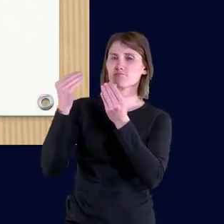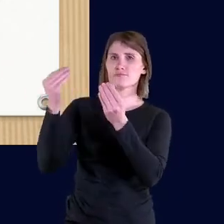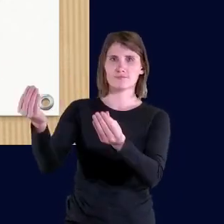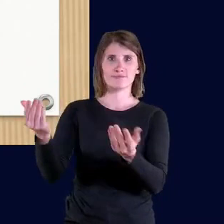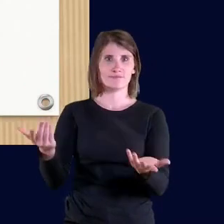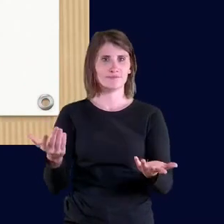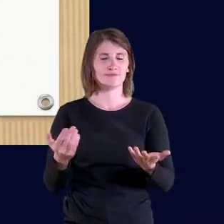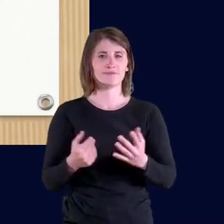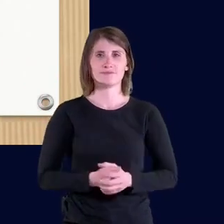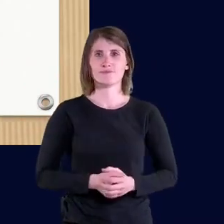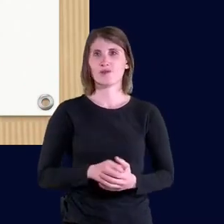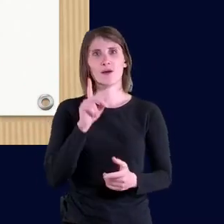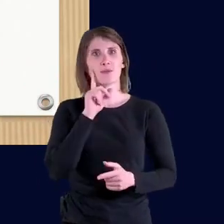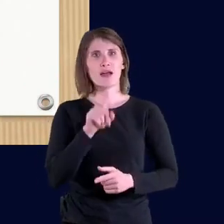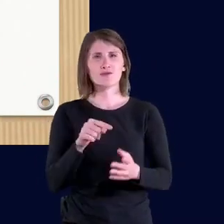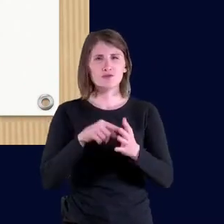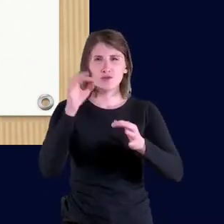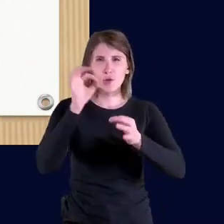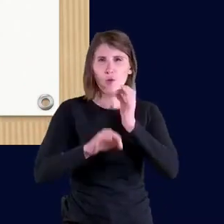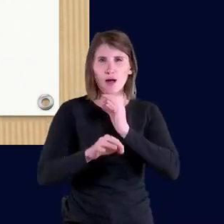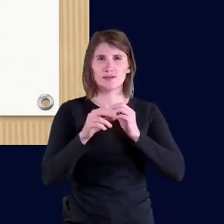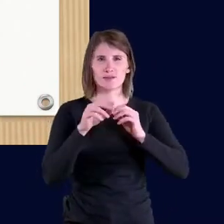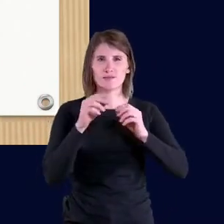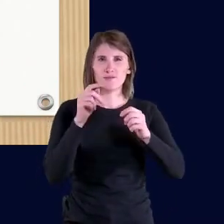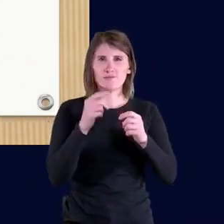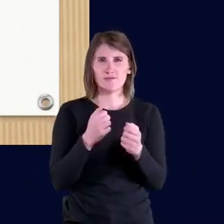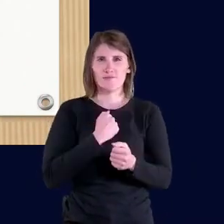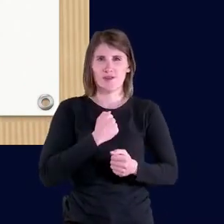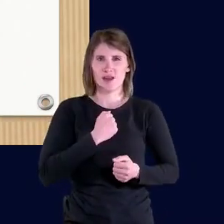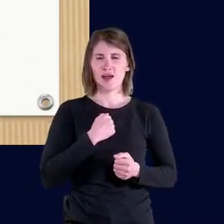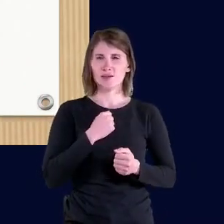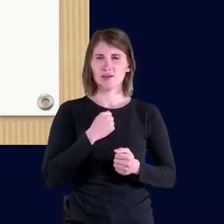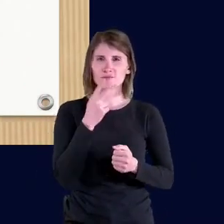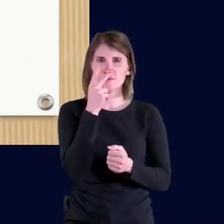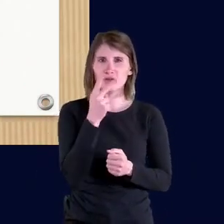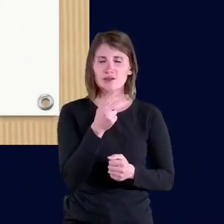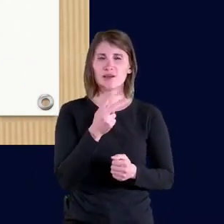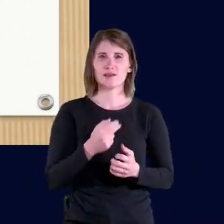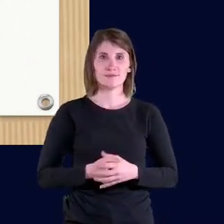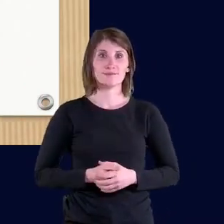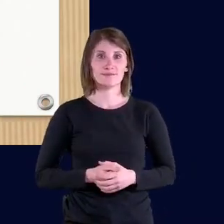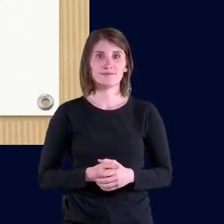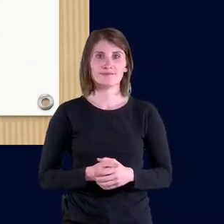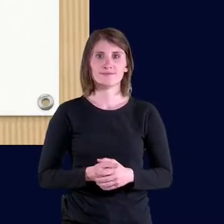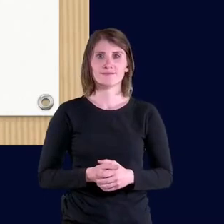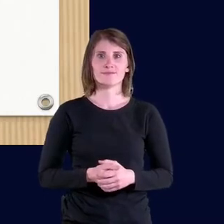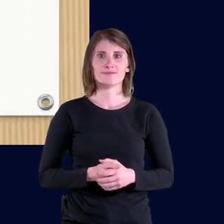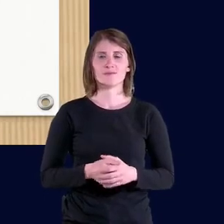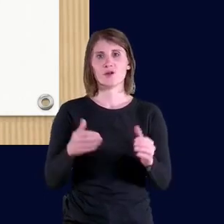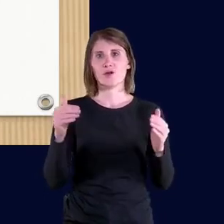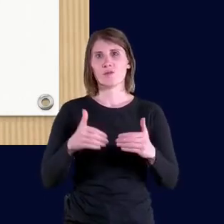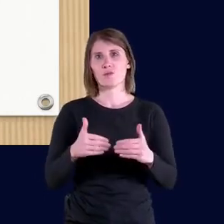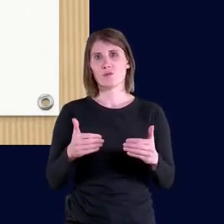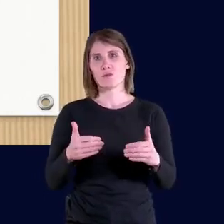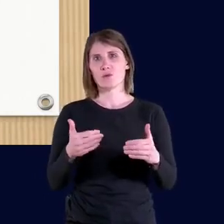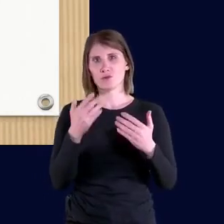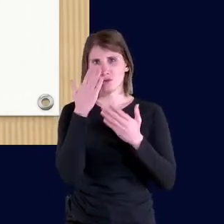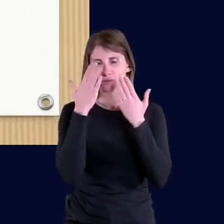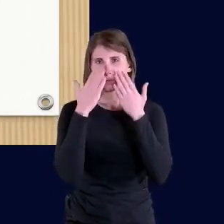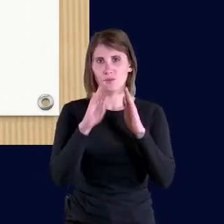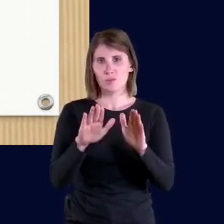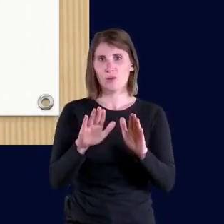naprawdę są dokładne te detale tutaj będziemy chyba pokażę i